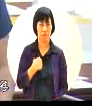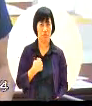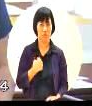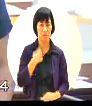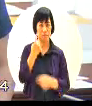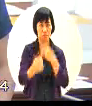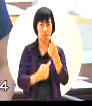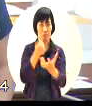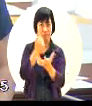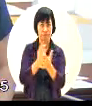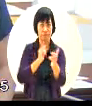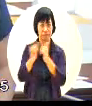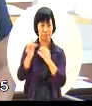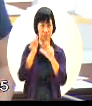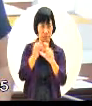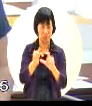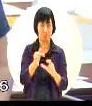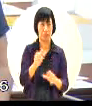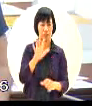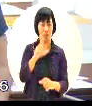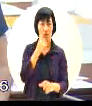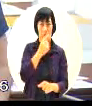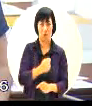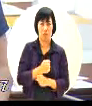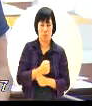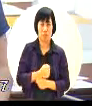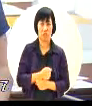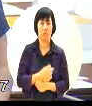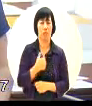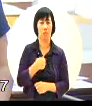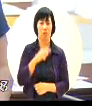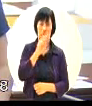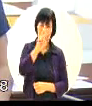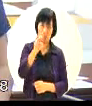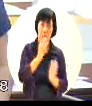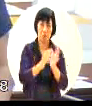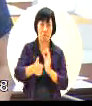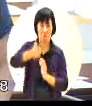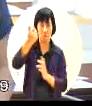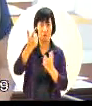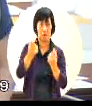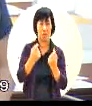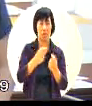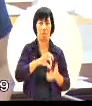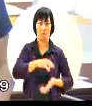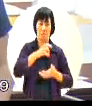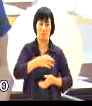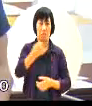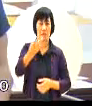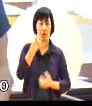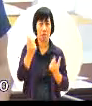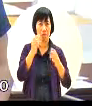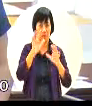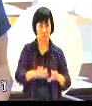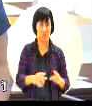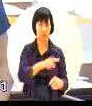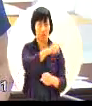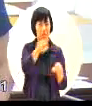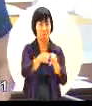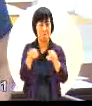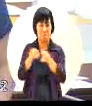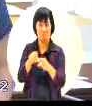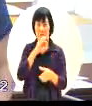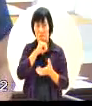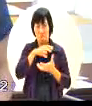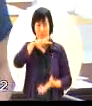阵，嘛伫注意社区吼，诶，理事长伊嘛足担忧，伊讲咱即卖人已经年龄拢会愈来愈大嘛，啊，